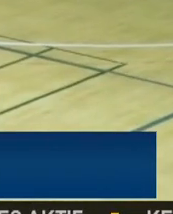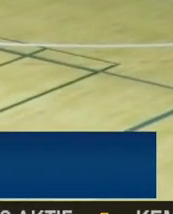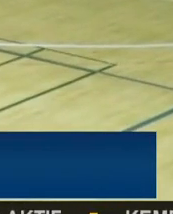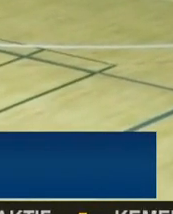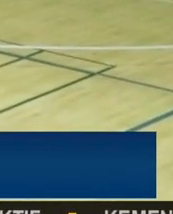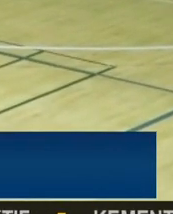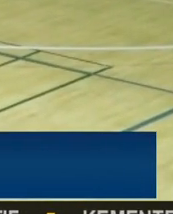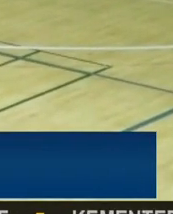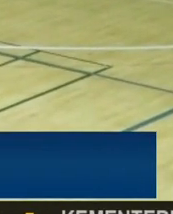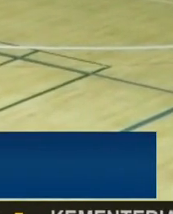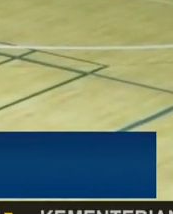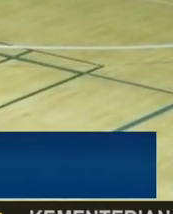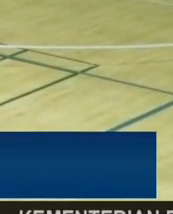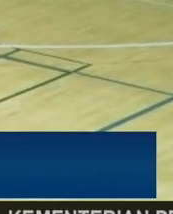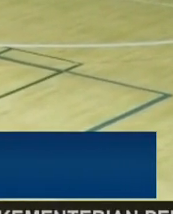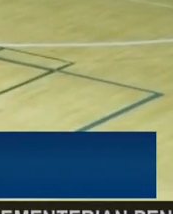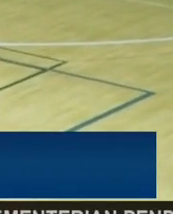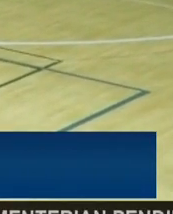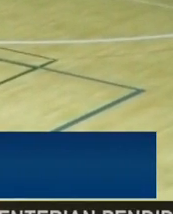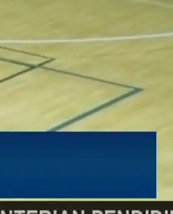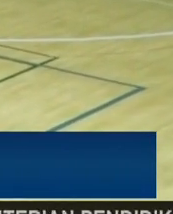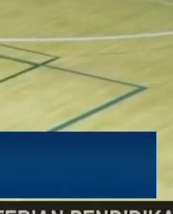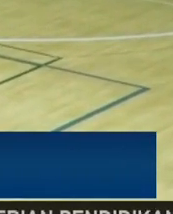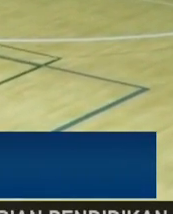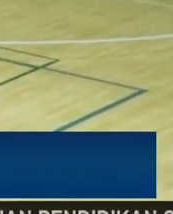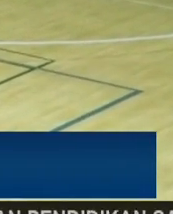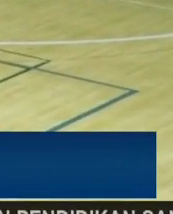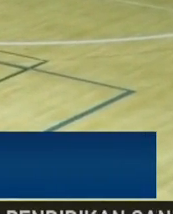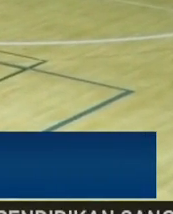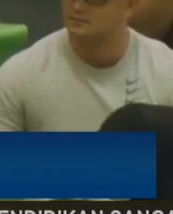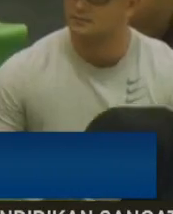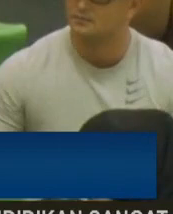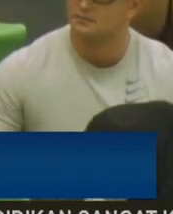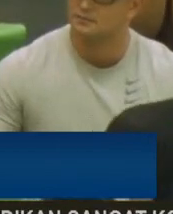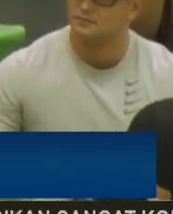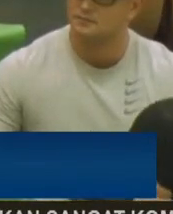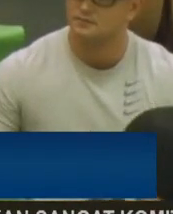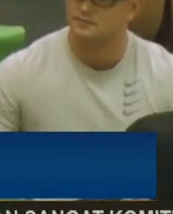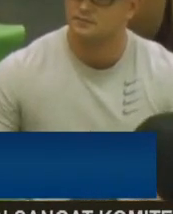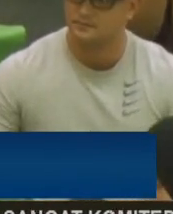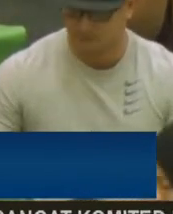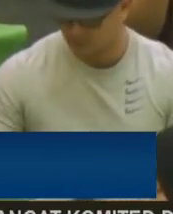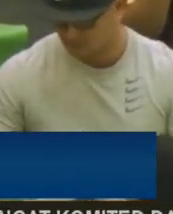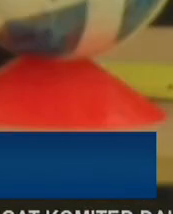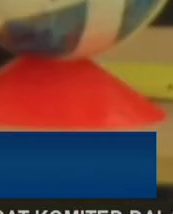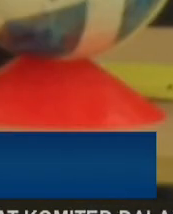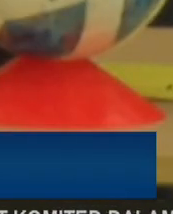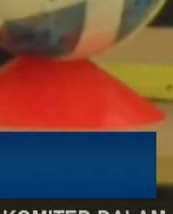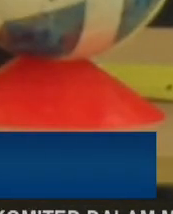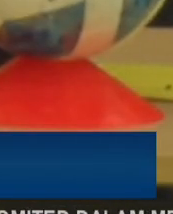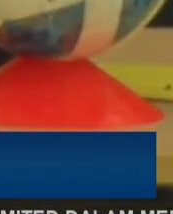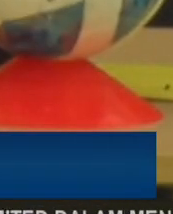awangku Muhammad zamratul sekali lagi memproduksi gawang diri tiati untuk MCB mendahului empat kosong